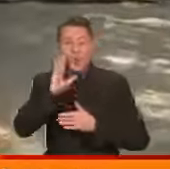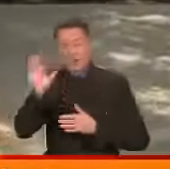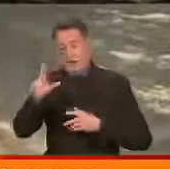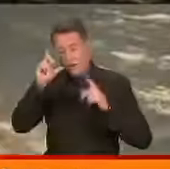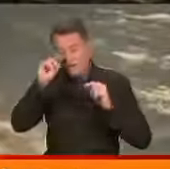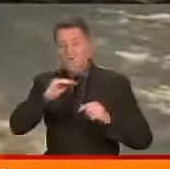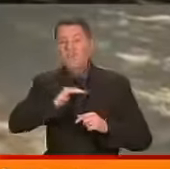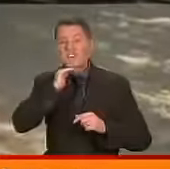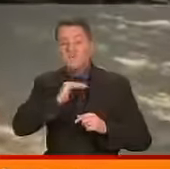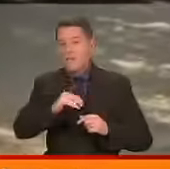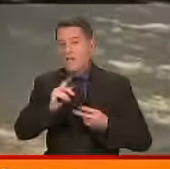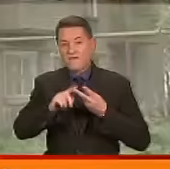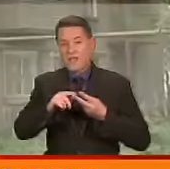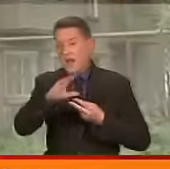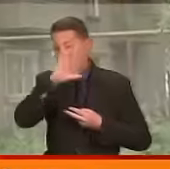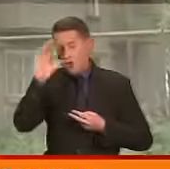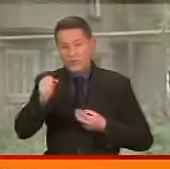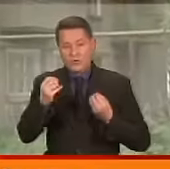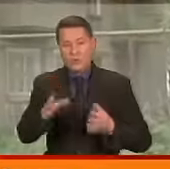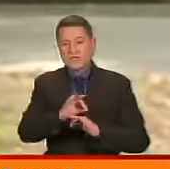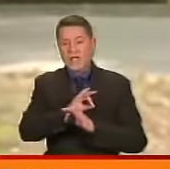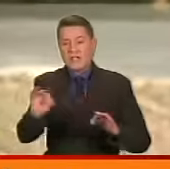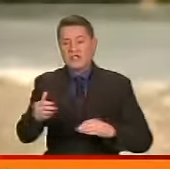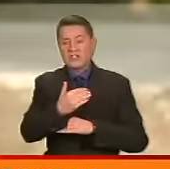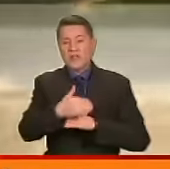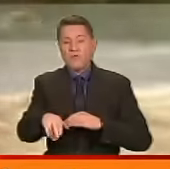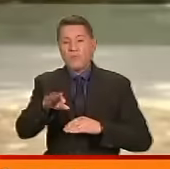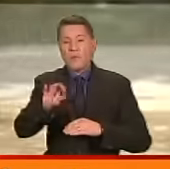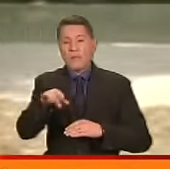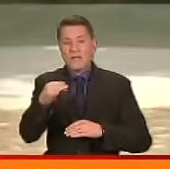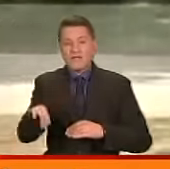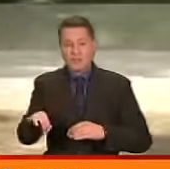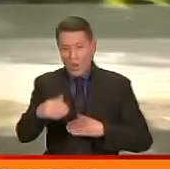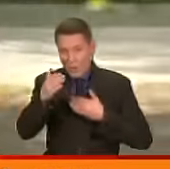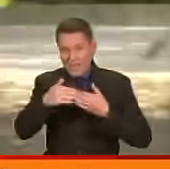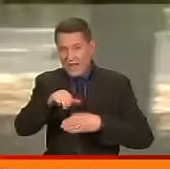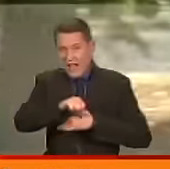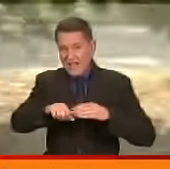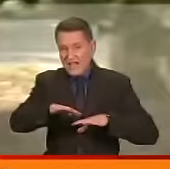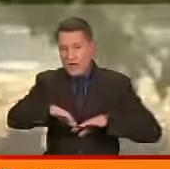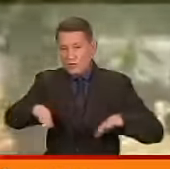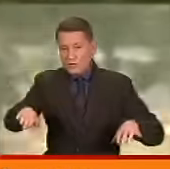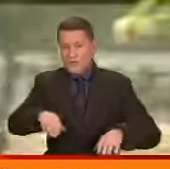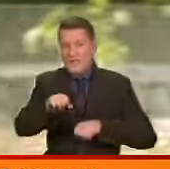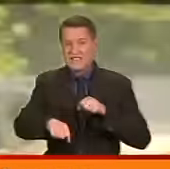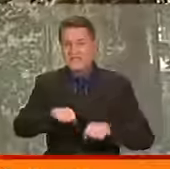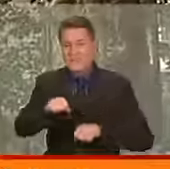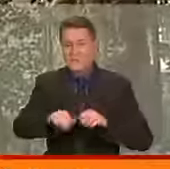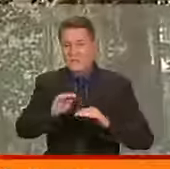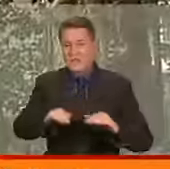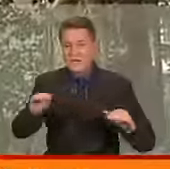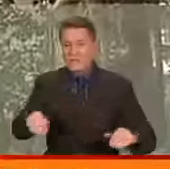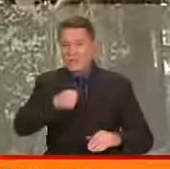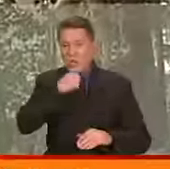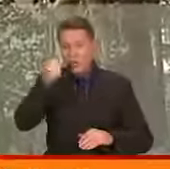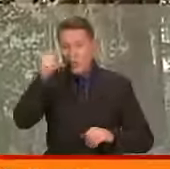Виспалась. От вторая ночь, це просто отлично. Нині на вулицях Попасної біля лінії розмежування спокійно їздять на велосипедах діти, а